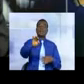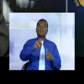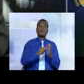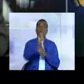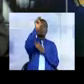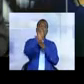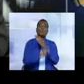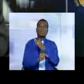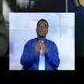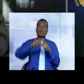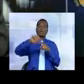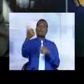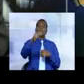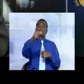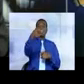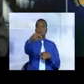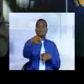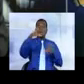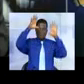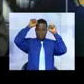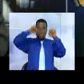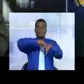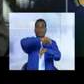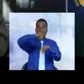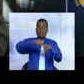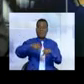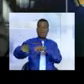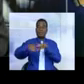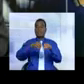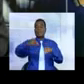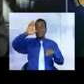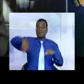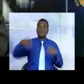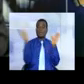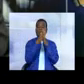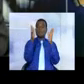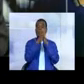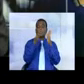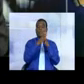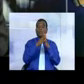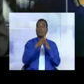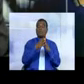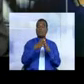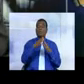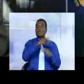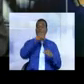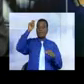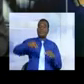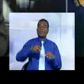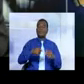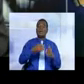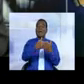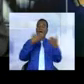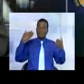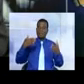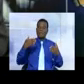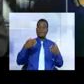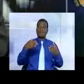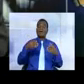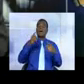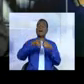novembre, à 10h, le président de la République tiendra son dernier meeting. Naturellement, il faut être là avant.